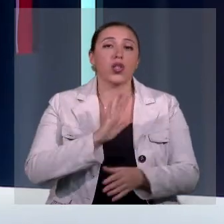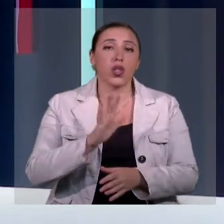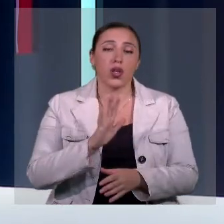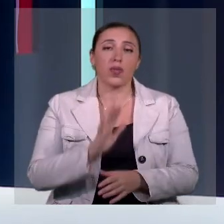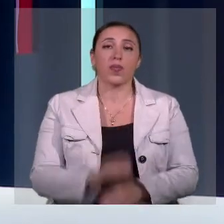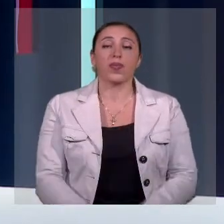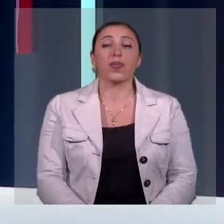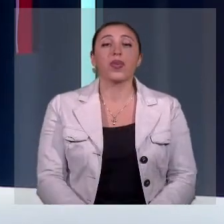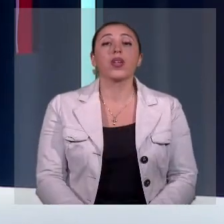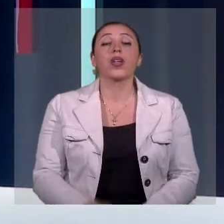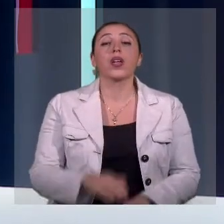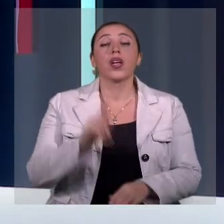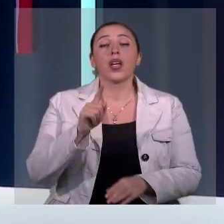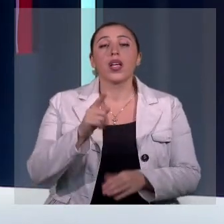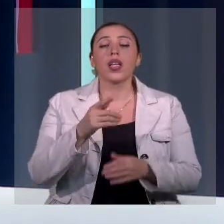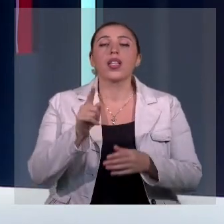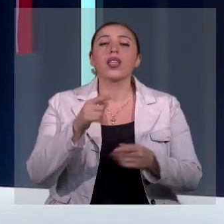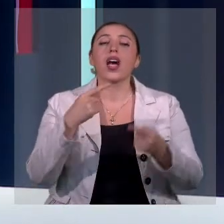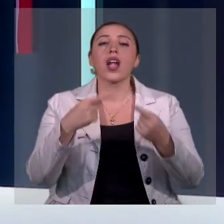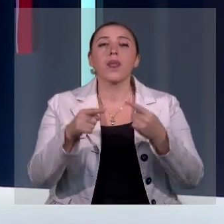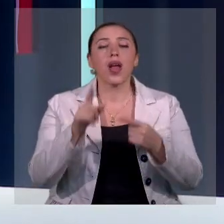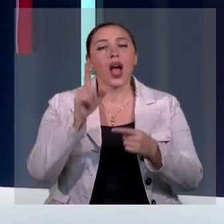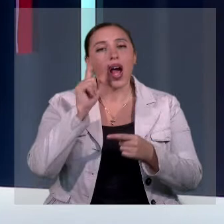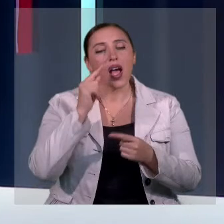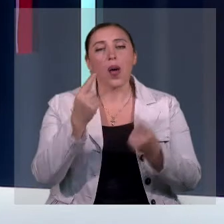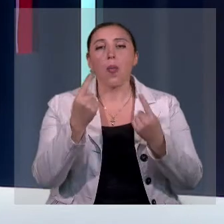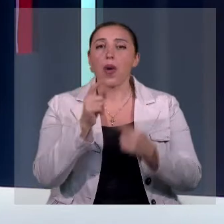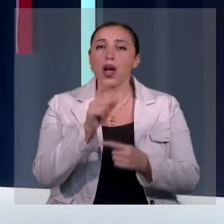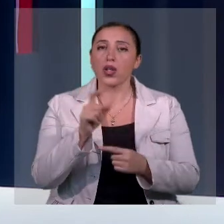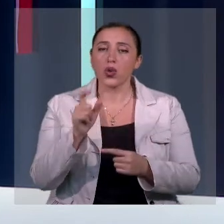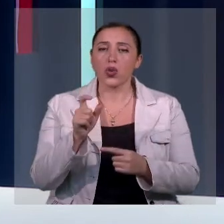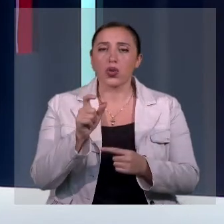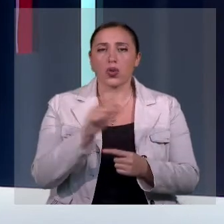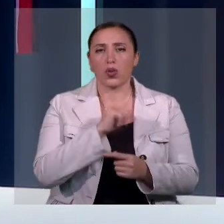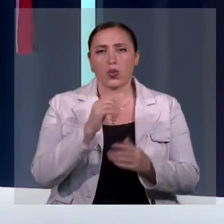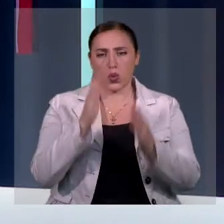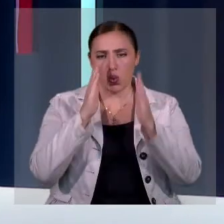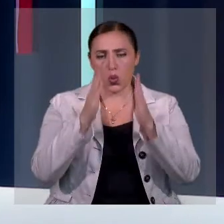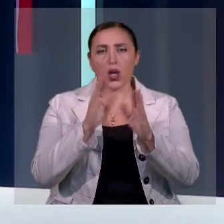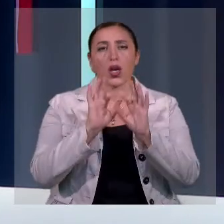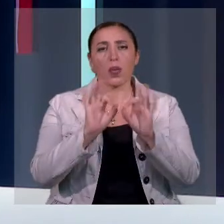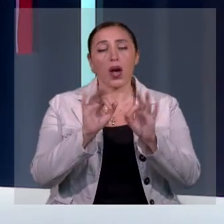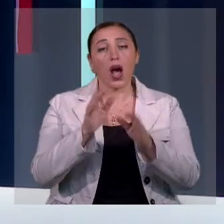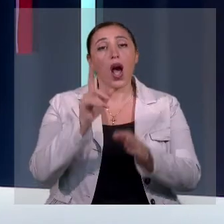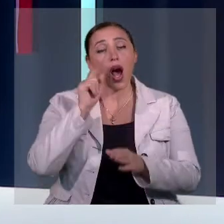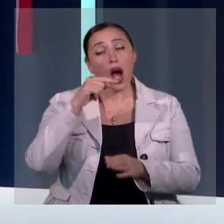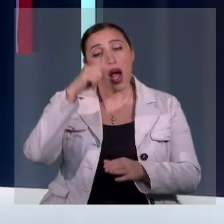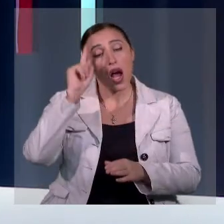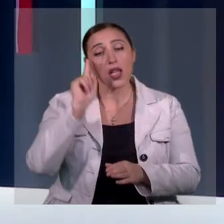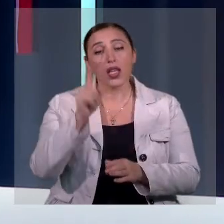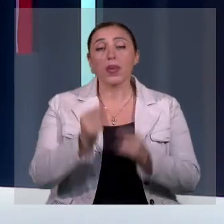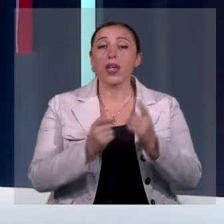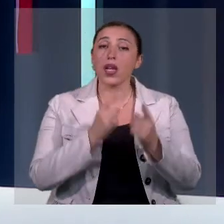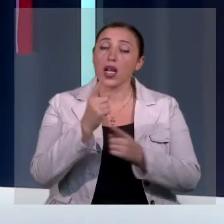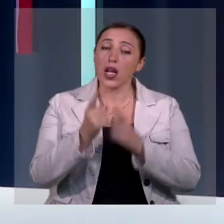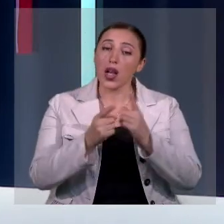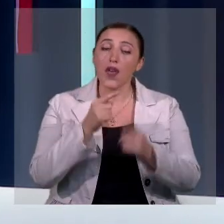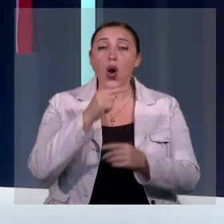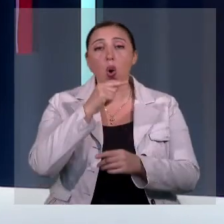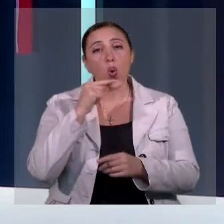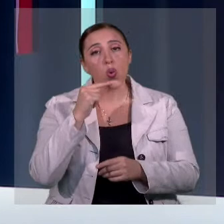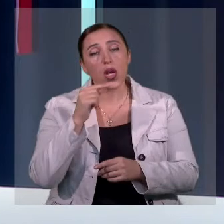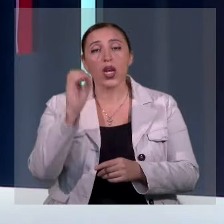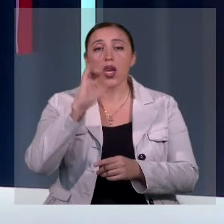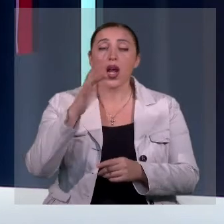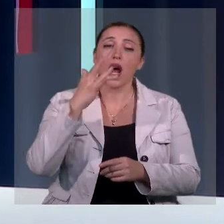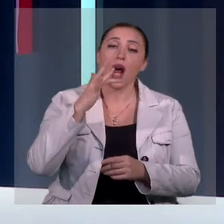հերքել։ Չբացահայտելով տարբերությունը, հայաստանցի պաշտոնյաները ուղիղ ասում են, կան հայ-ադրբեջանական կարգավորման ռուսաստանյան եւ